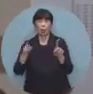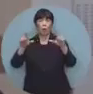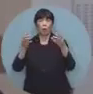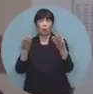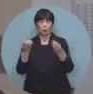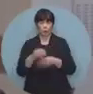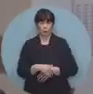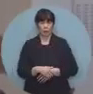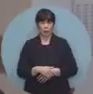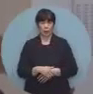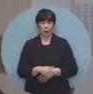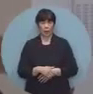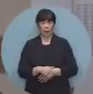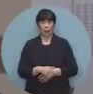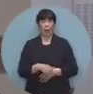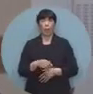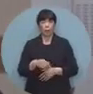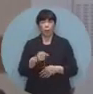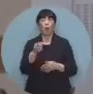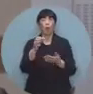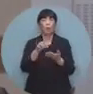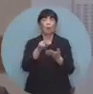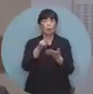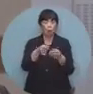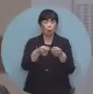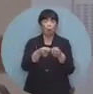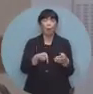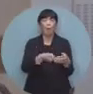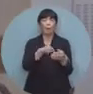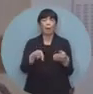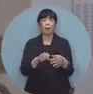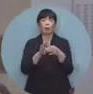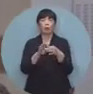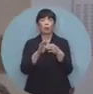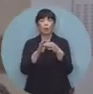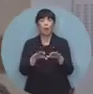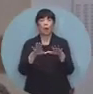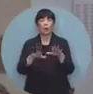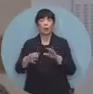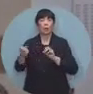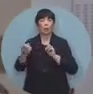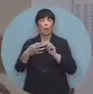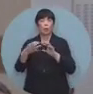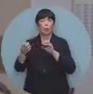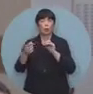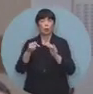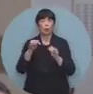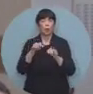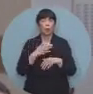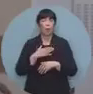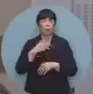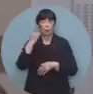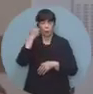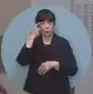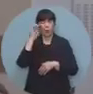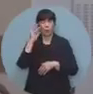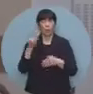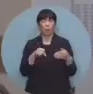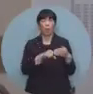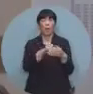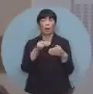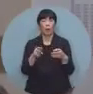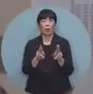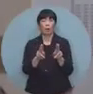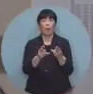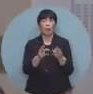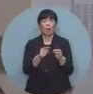ておりますで費用分え免疫分析の詳細につきましてはあの今のやり取りもでもお分かりかと思いますが内容が専門